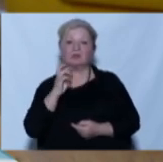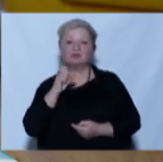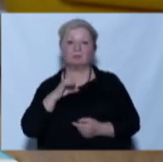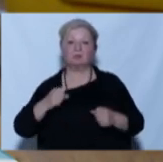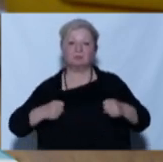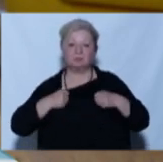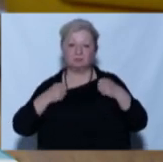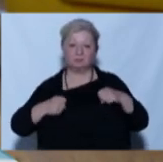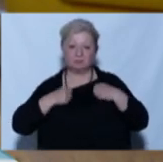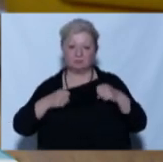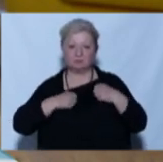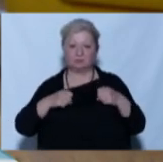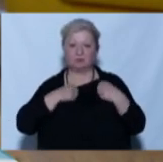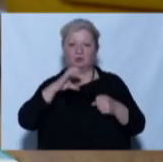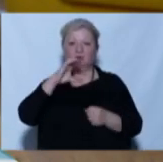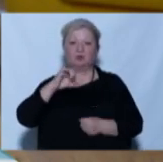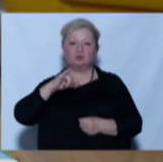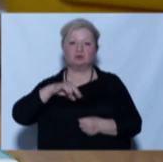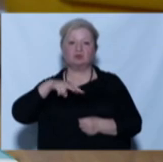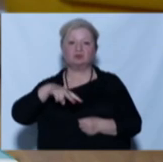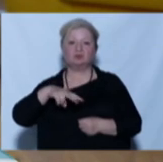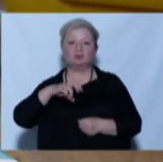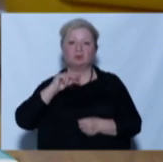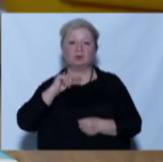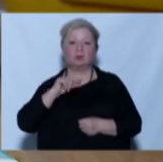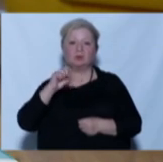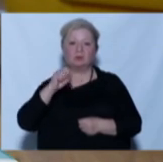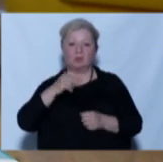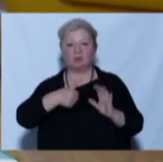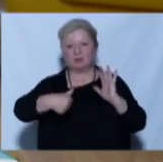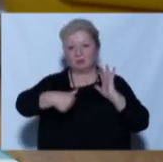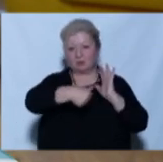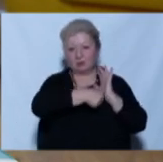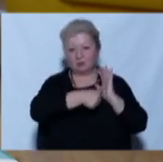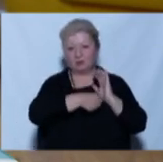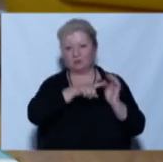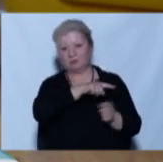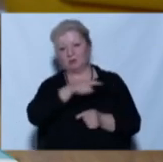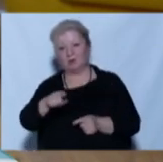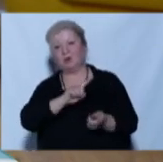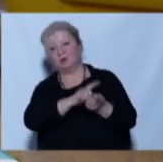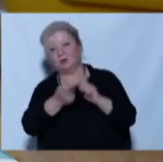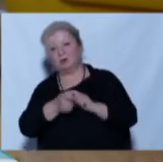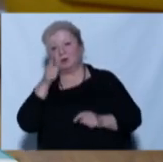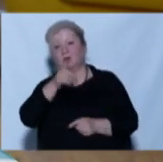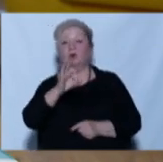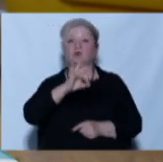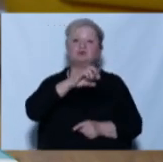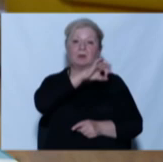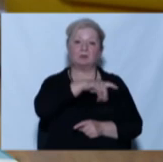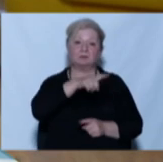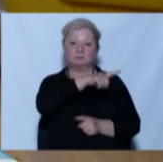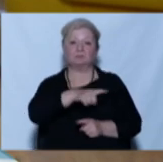ოსმალეთის სულტანის დახმარებით ჩრდილო კავკასიაში საკუთარი პოზიციების გამტკიცებას, ხოლო ოსმალეთის სულტანი ცდილობდა შამილის ფაქტორის